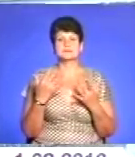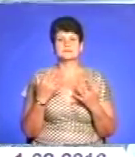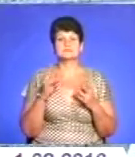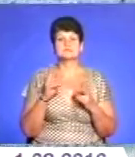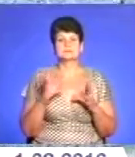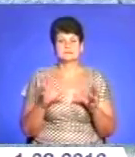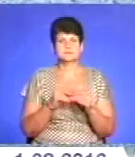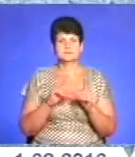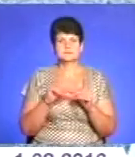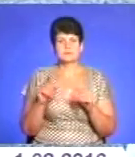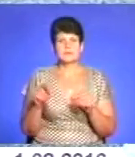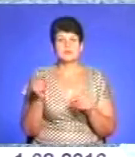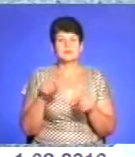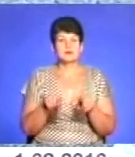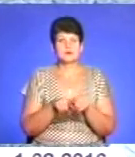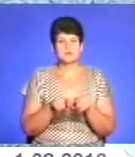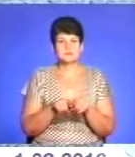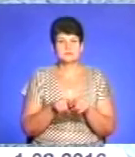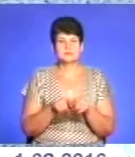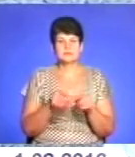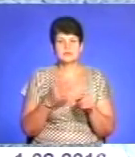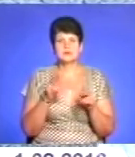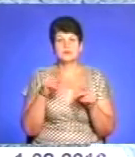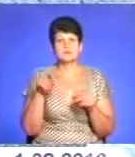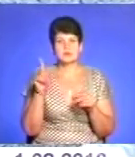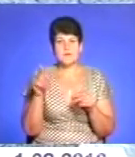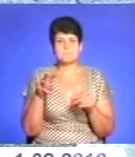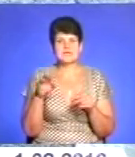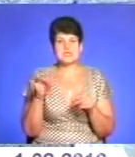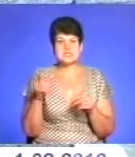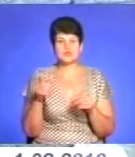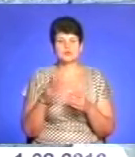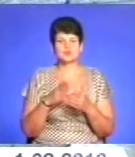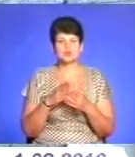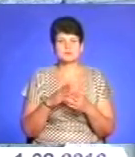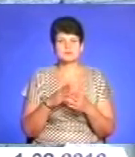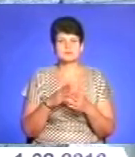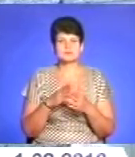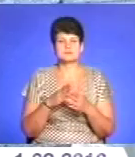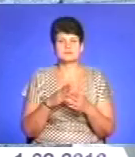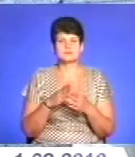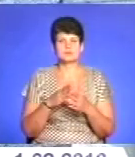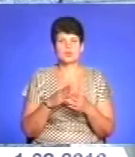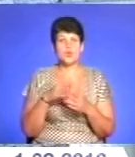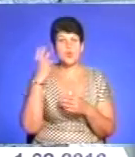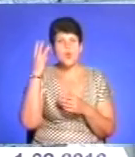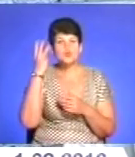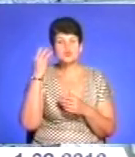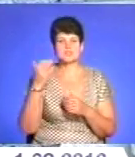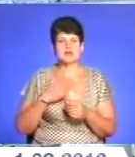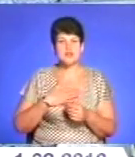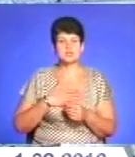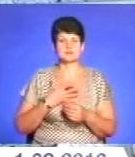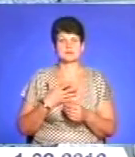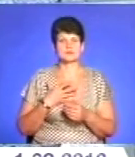потім так само і номера імміграційної служби наших, консульств. Ну і свої